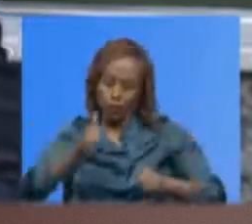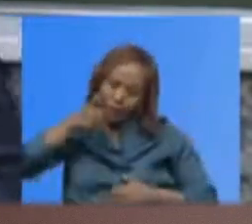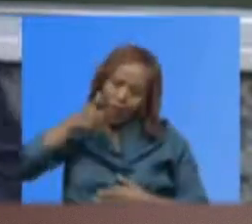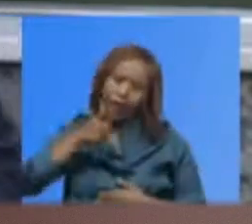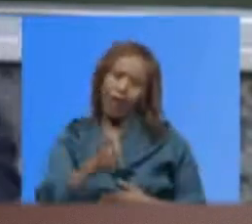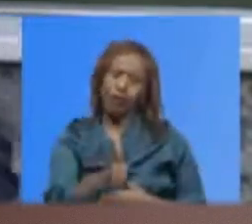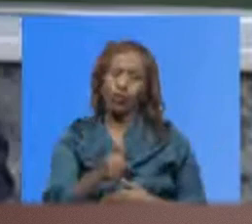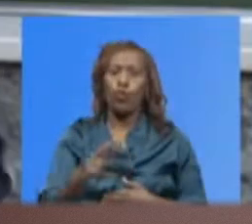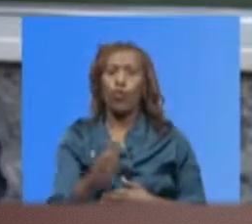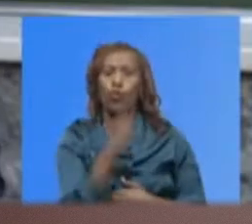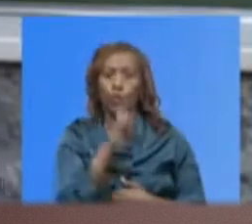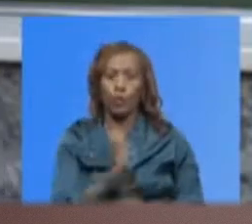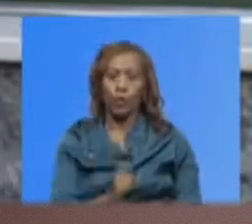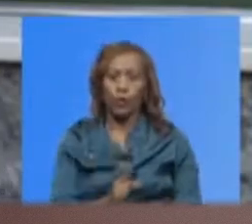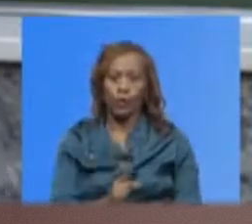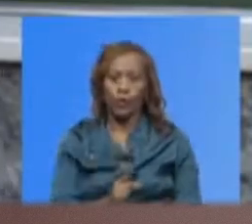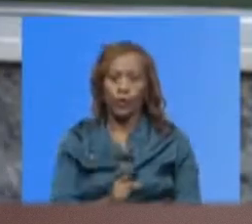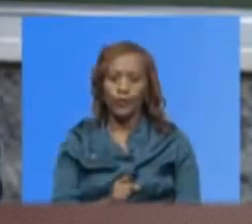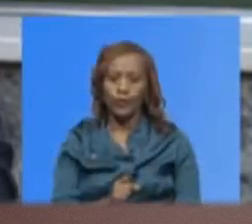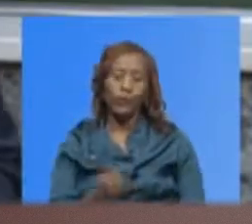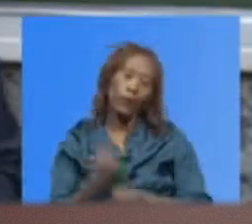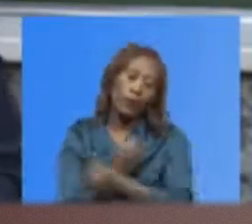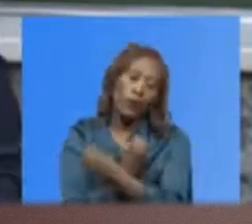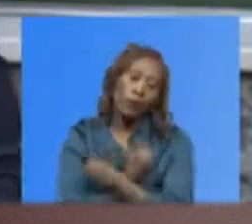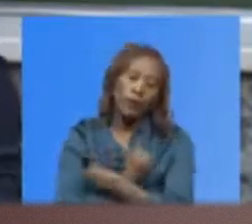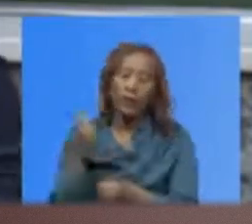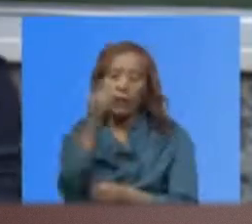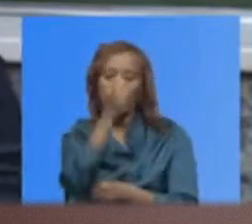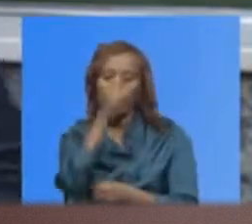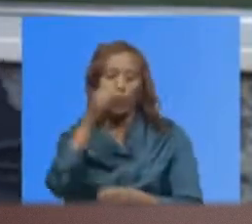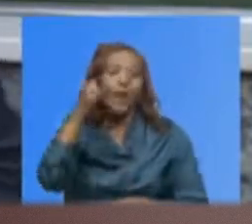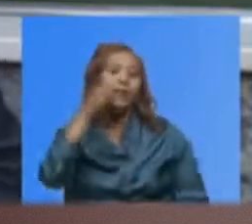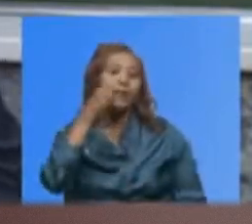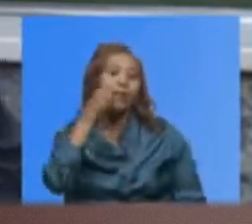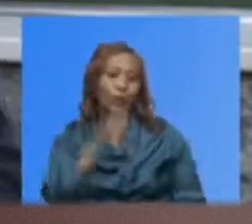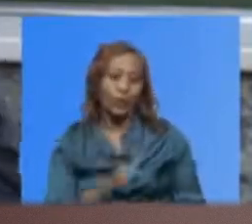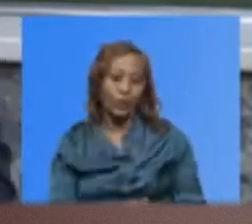راسو مونون نو ود يايتوبيا سيتوچ